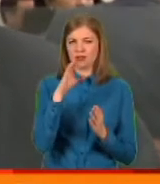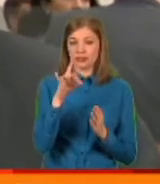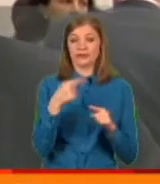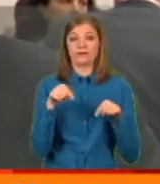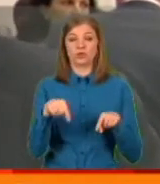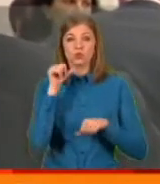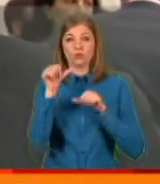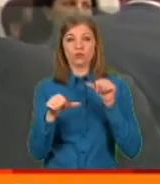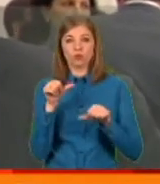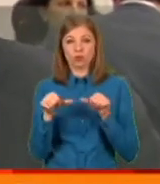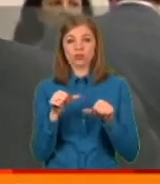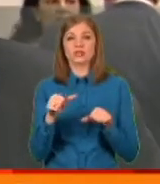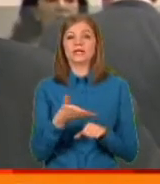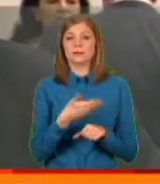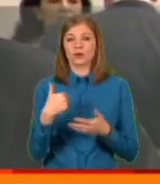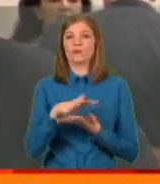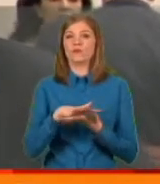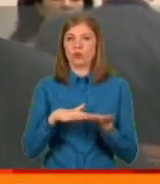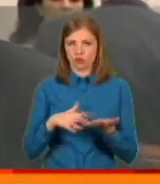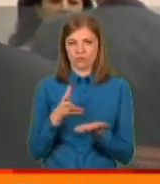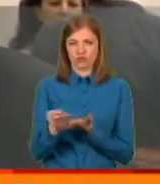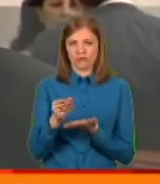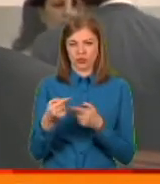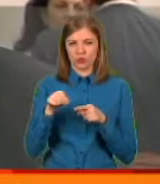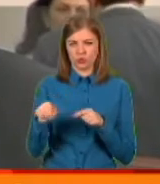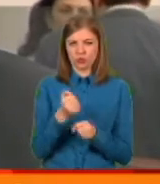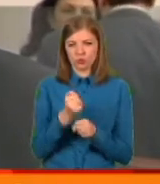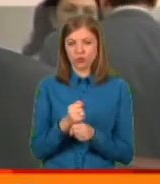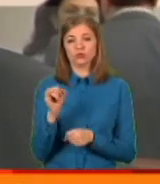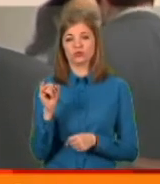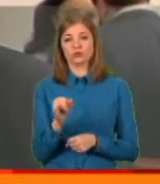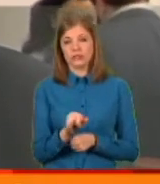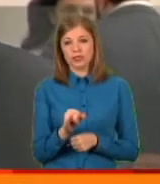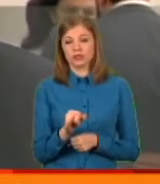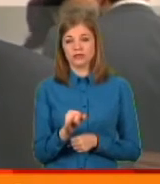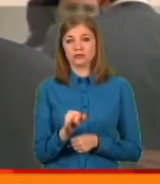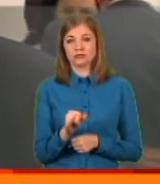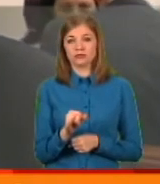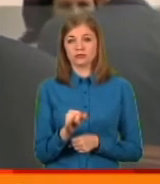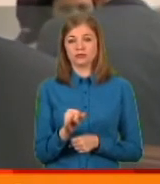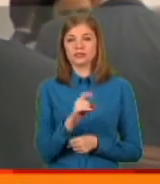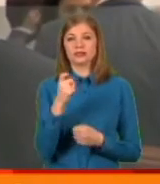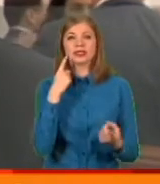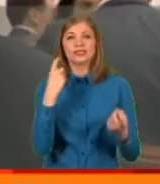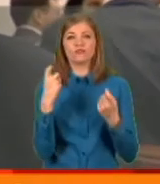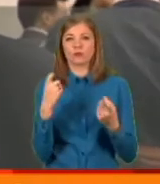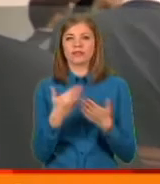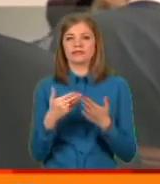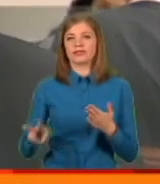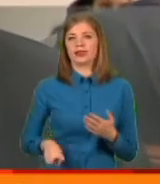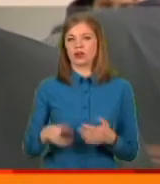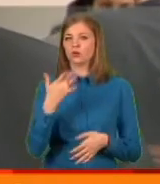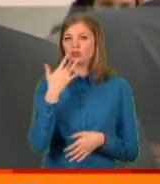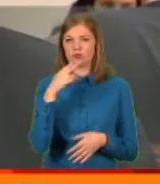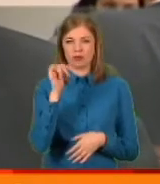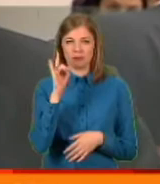цьому році ми продовжили фінансувати цю роботу і з інформації від директора